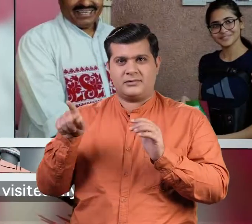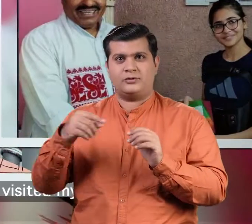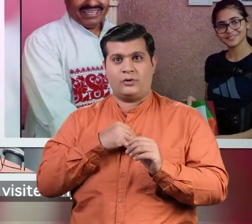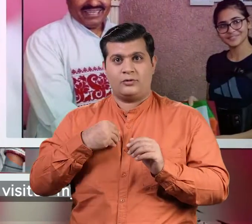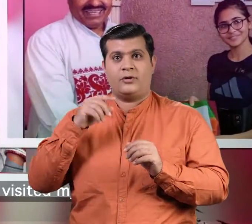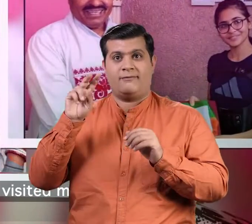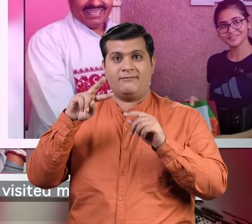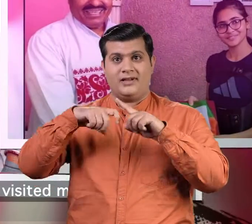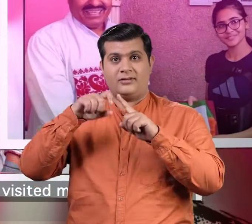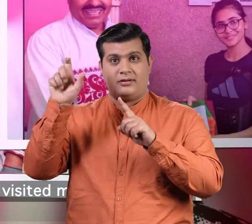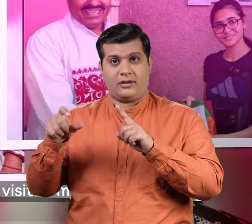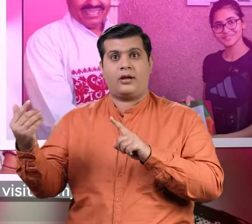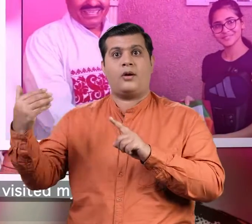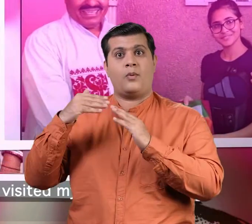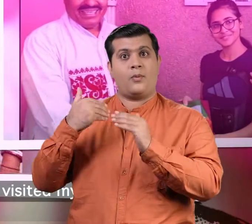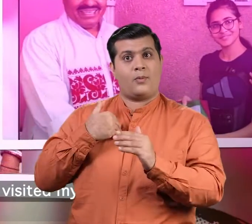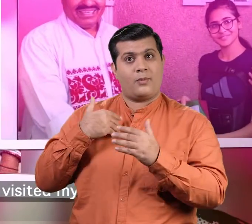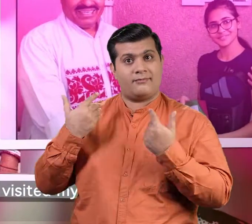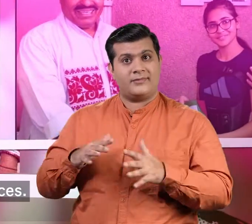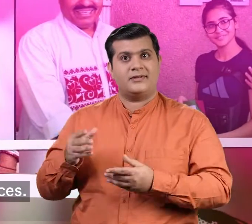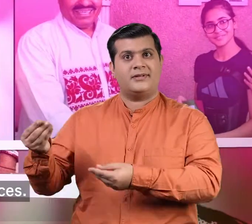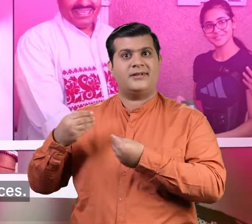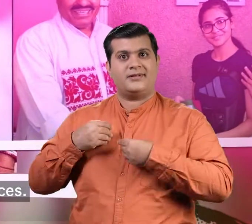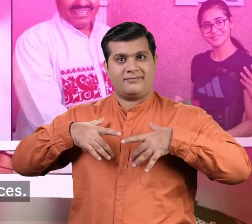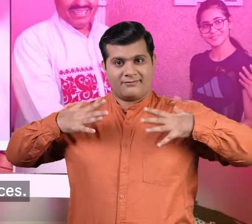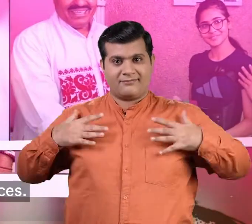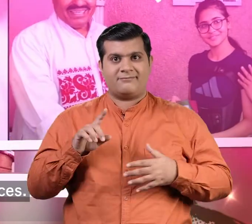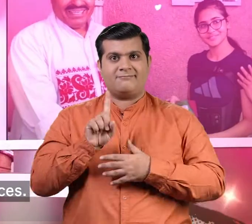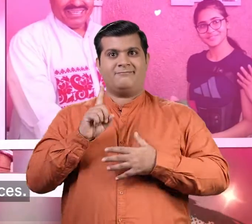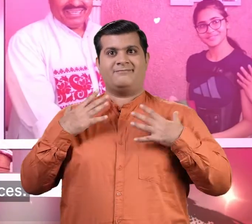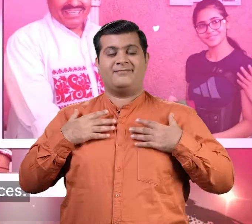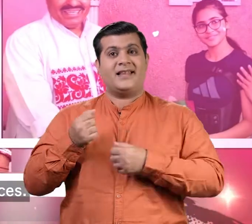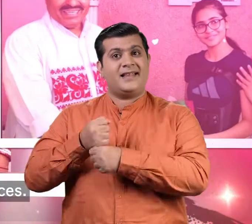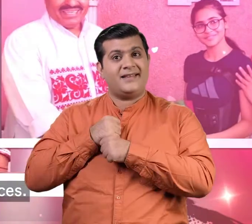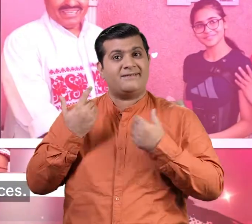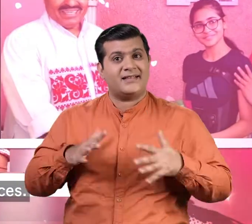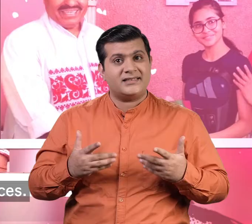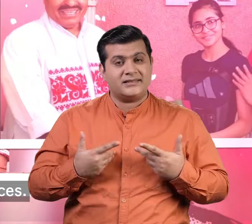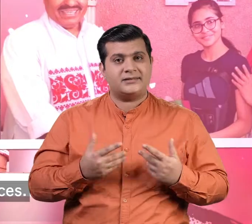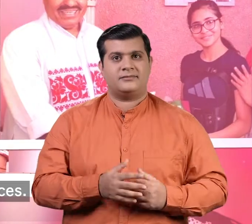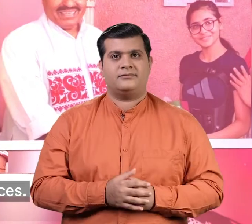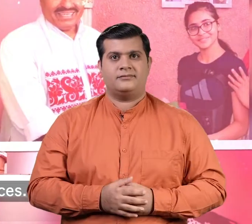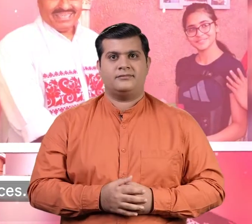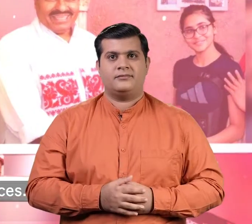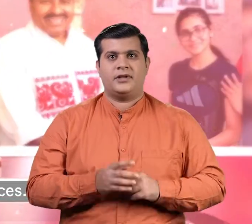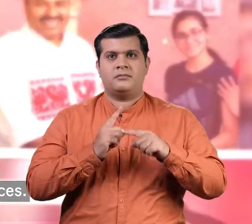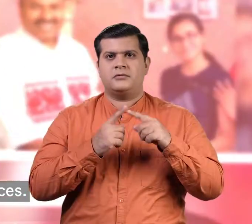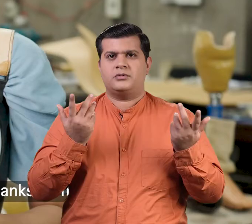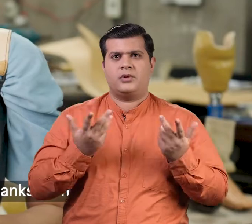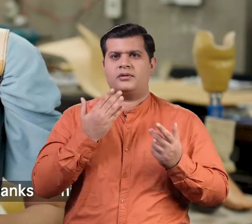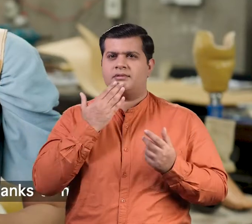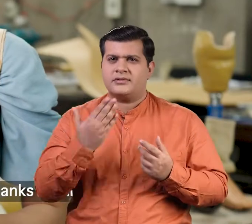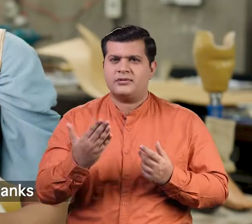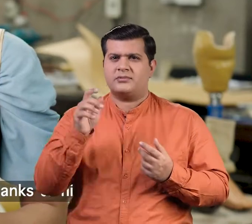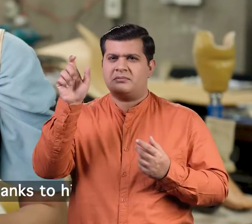हमारे यूनियन मिनिस्टर डॉक्टर वीरेंद्र कुमार जी मेरे घर पे आए थे जिन्होंने मुझे ये 3D स्पाइनल ब्रेसेस गिफ्ट करे थे एंड